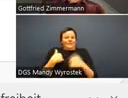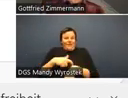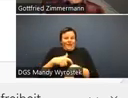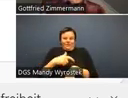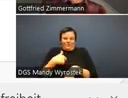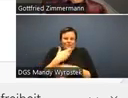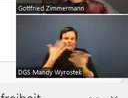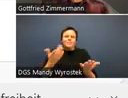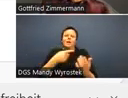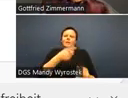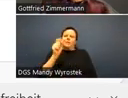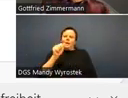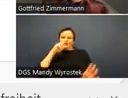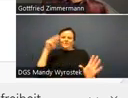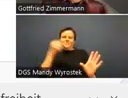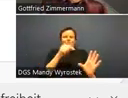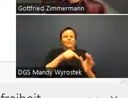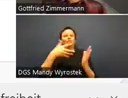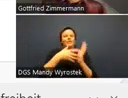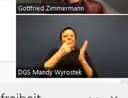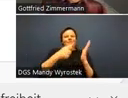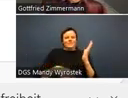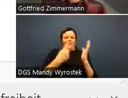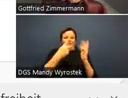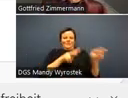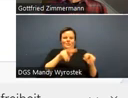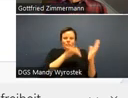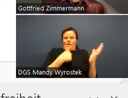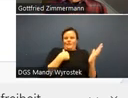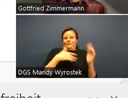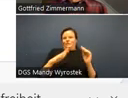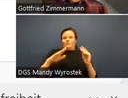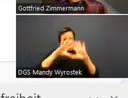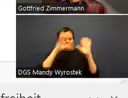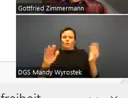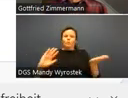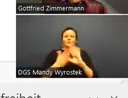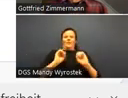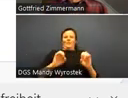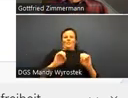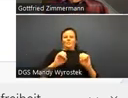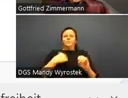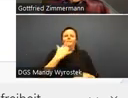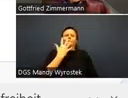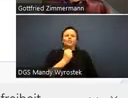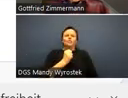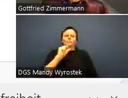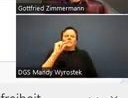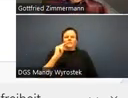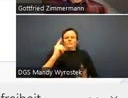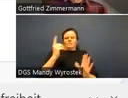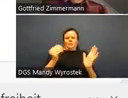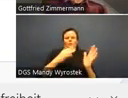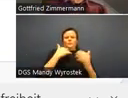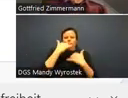zumindest mal Dinge angerissen und mir ist einfach wichtig, dass Sie wissen, Word unterstützt uns hier in